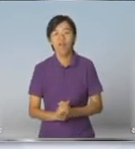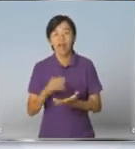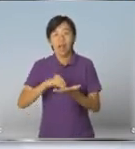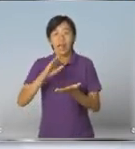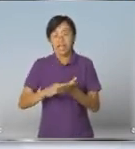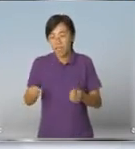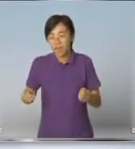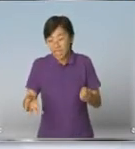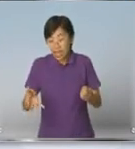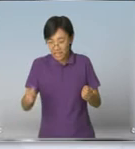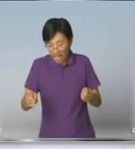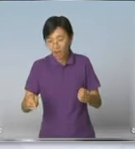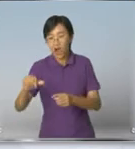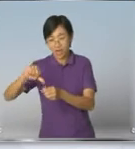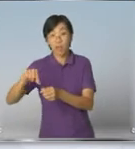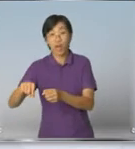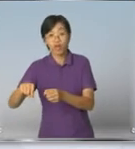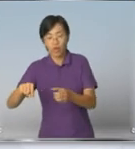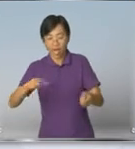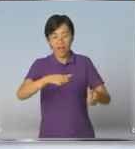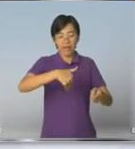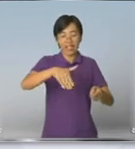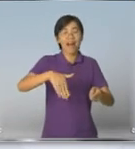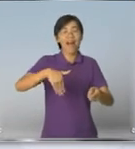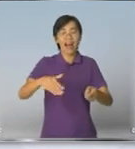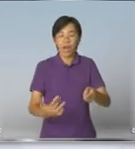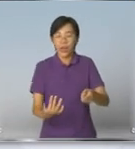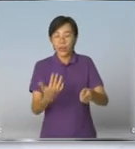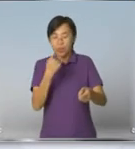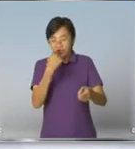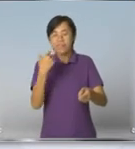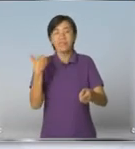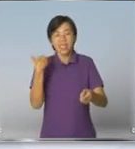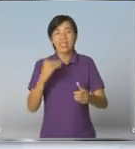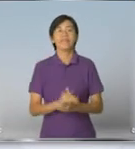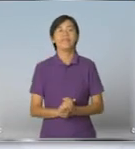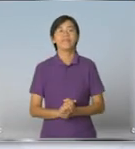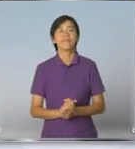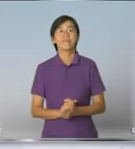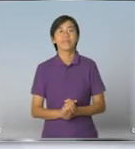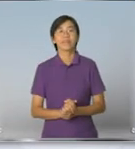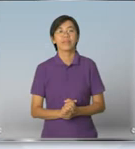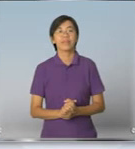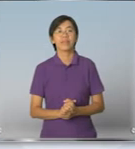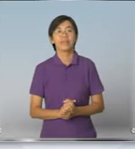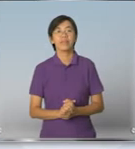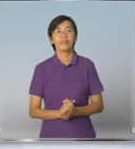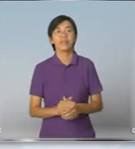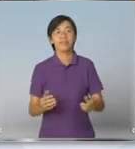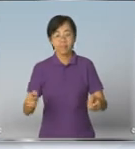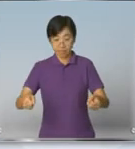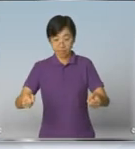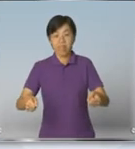จากเราเจียวกระเทียมได ้ จะได้มีกลิ่นรมควันกลิ่นไปด้วยค่ะหลังจากนั้นก็จะเรียงในส่วนของช่อม่วงลงไปใน ร